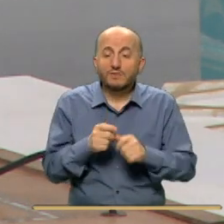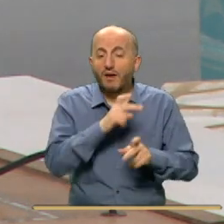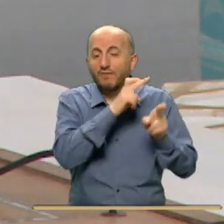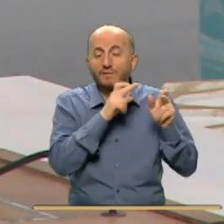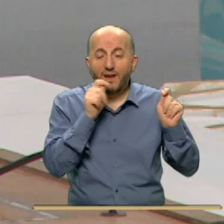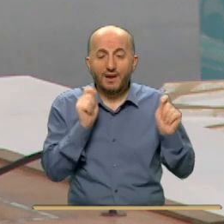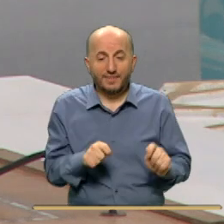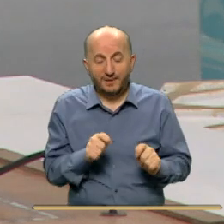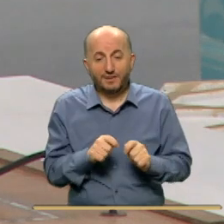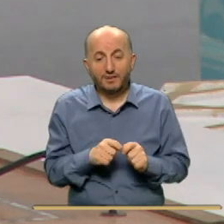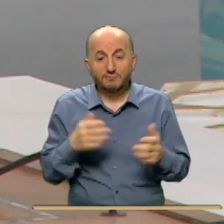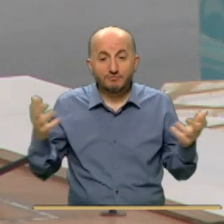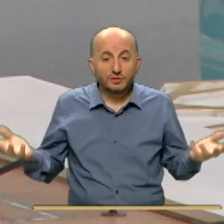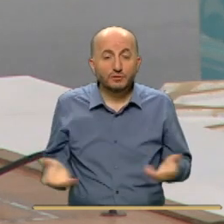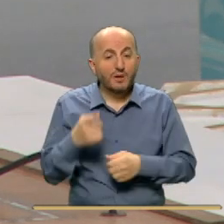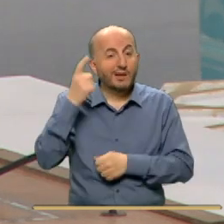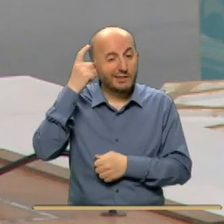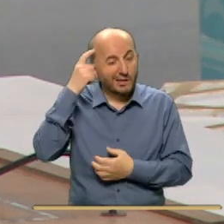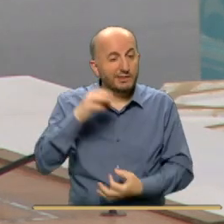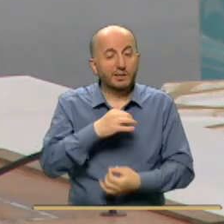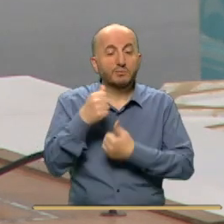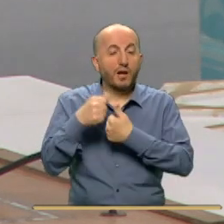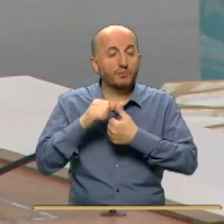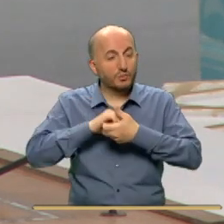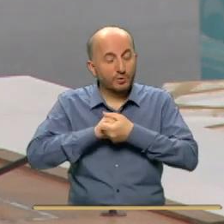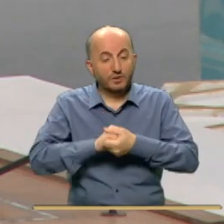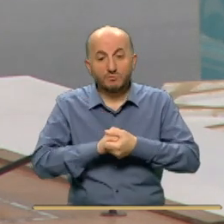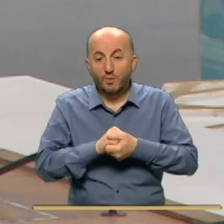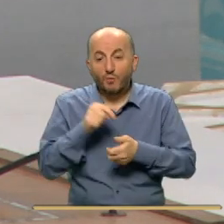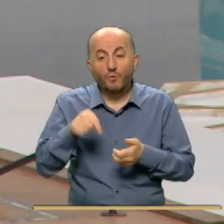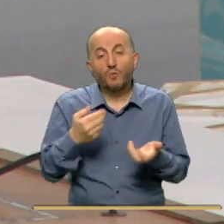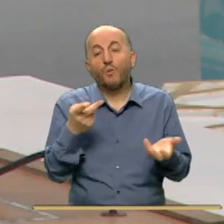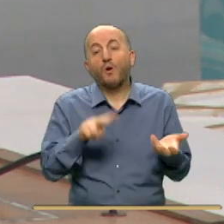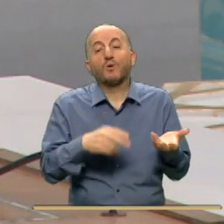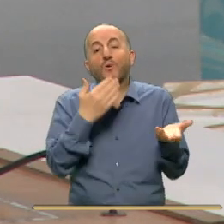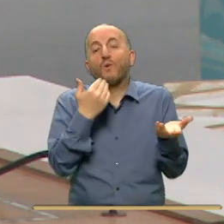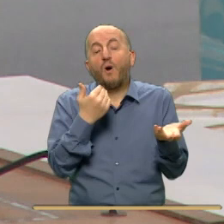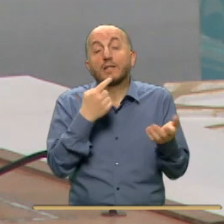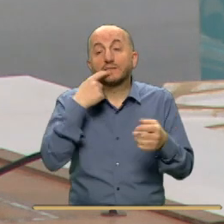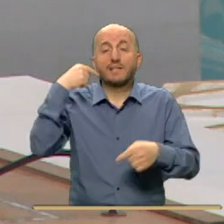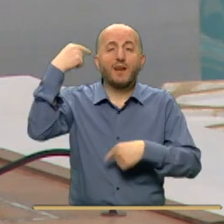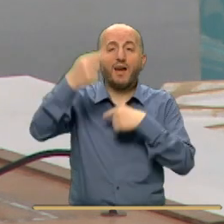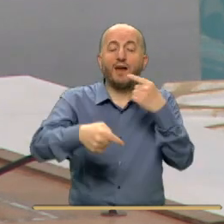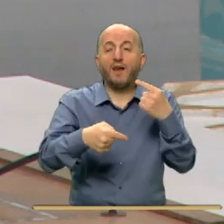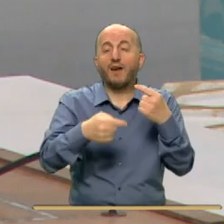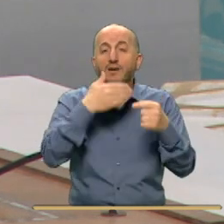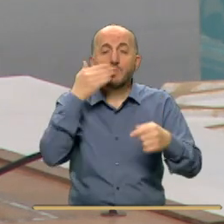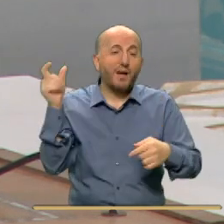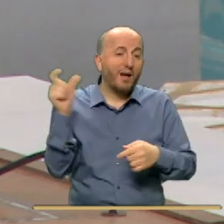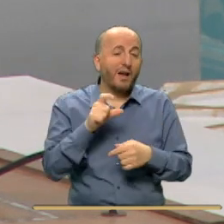ettiği birçok tanıdıklarımız, eş ve dostlarımız bugün aramızda yok. Seneye hangi Ramazan'a, bu